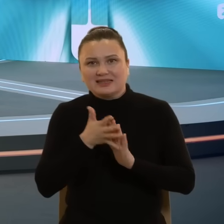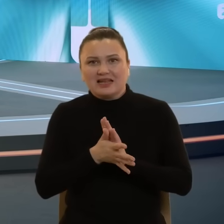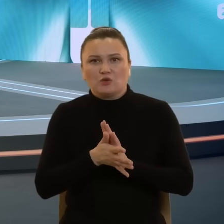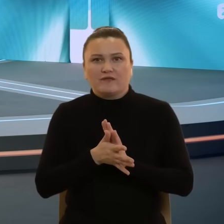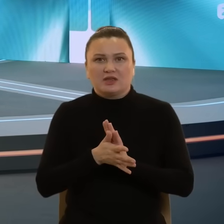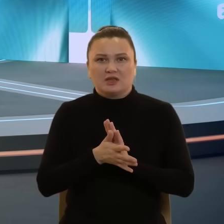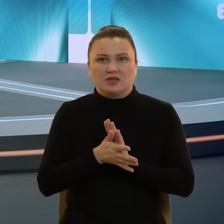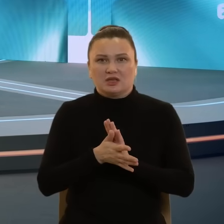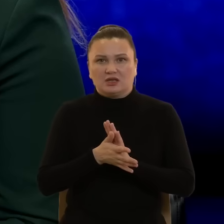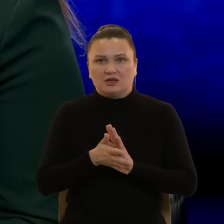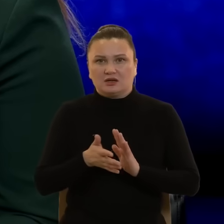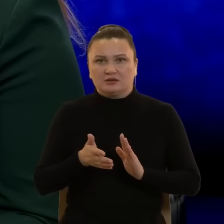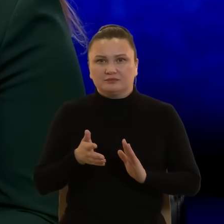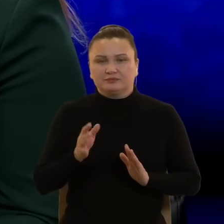и